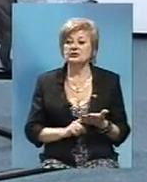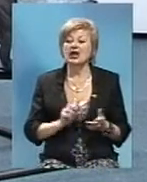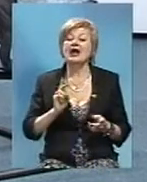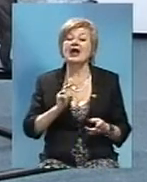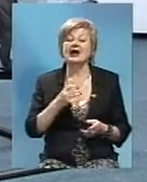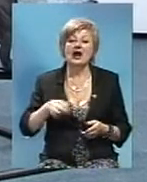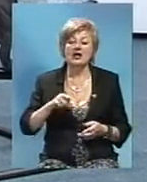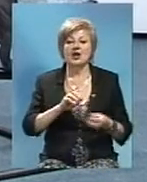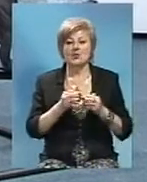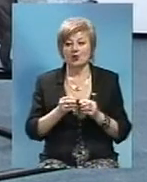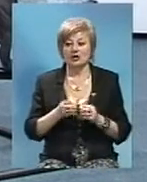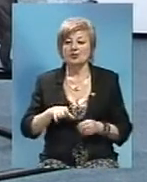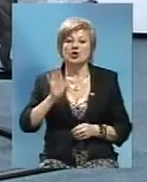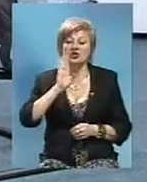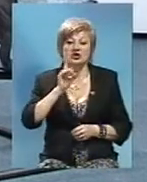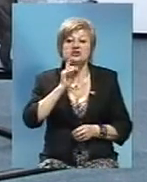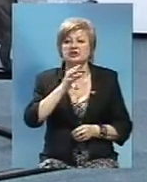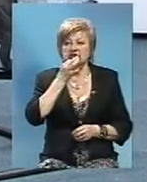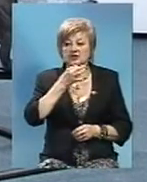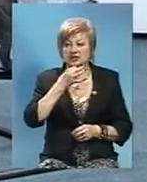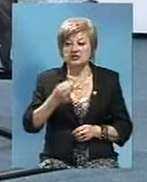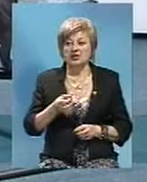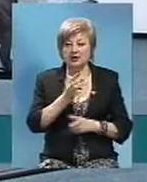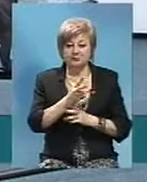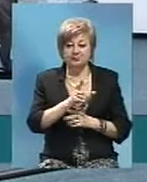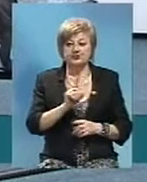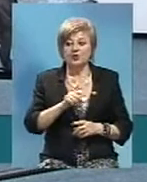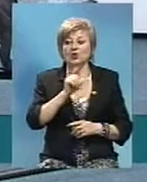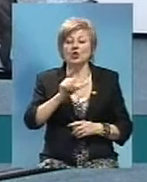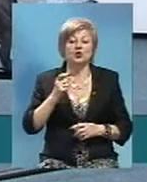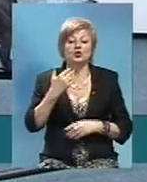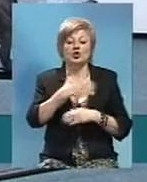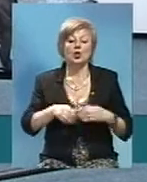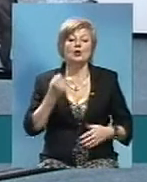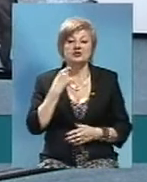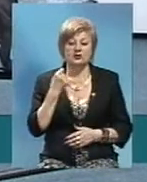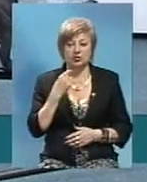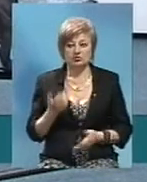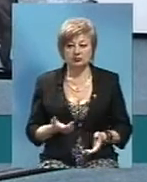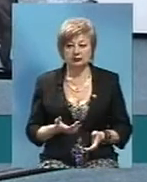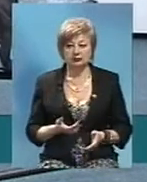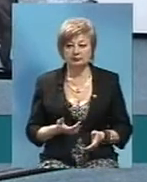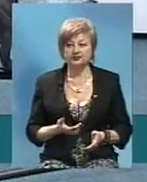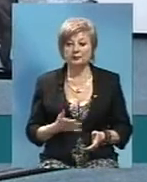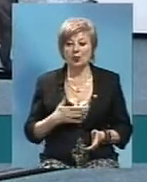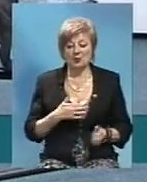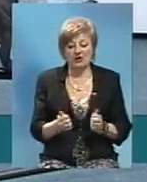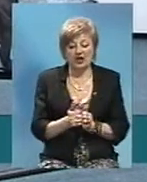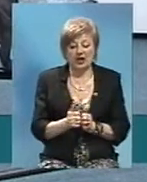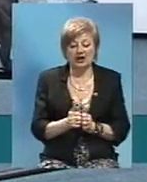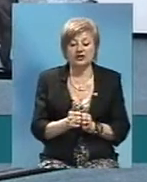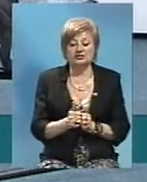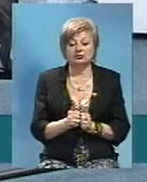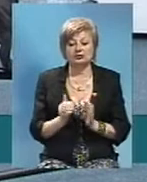проблема? От жінка сказала, що і от у сюжеті йшлося про те, що люди п'ють на вулиці. У мене під домом є